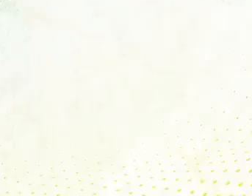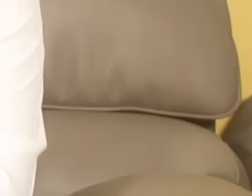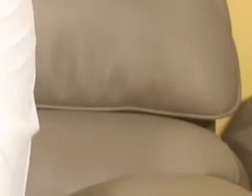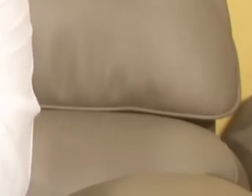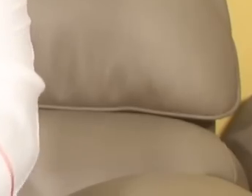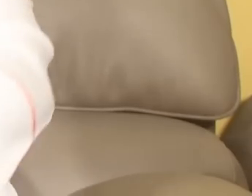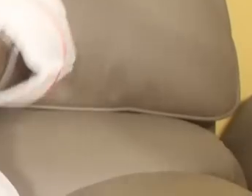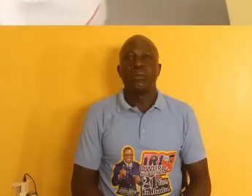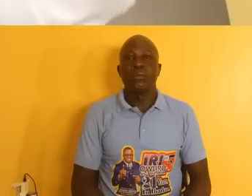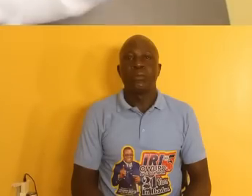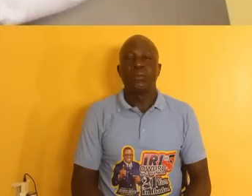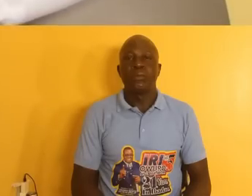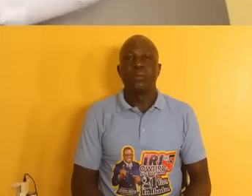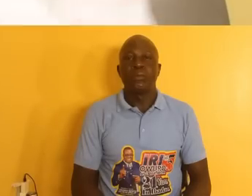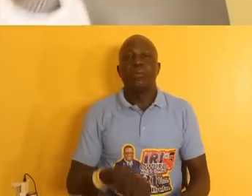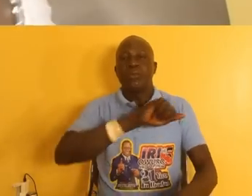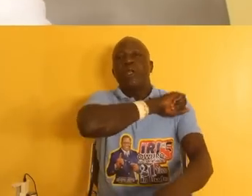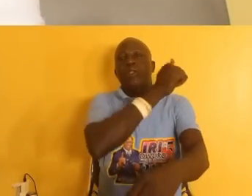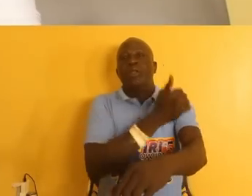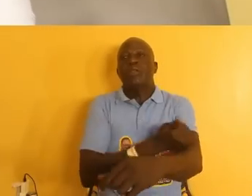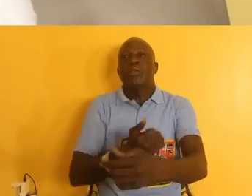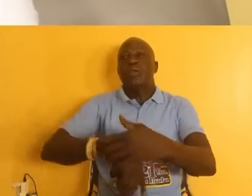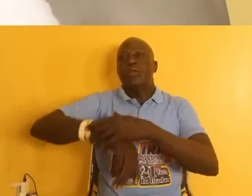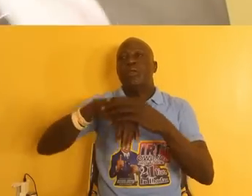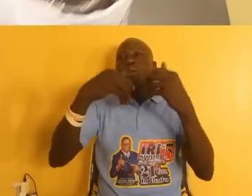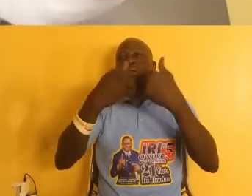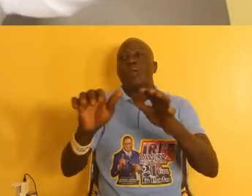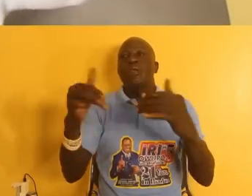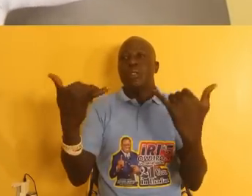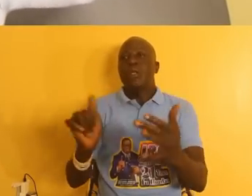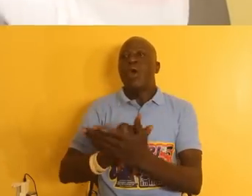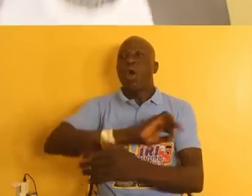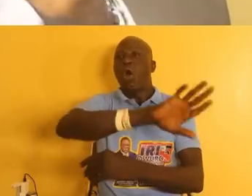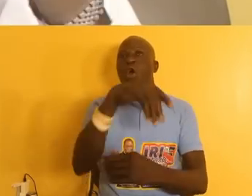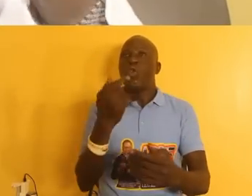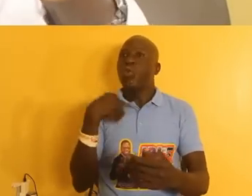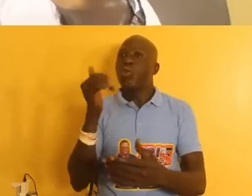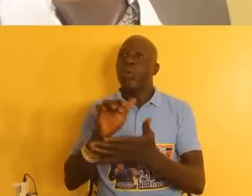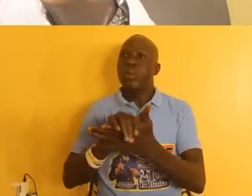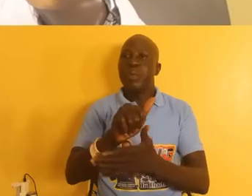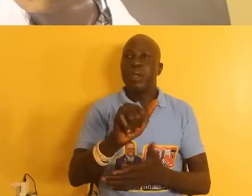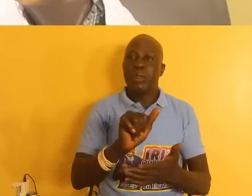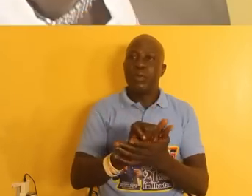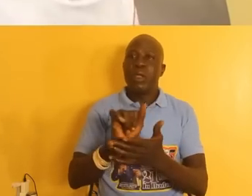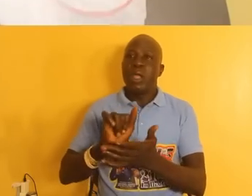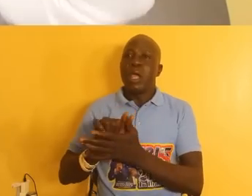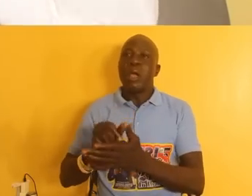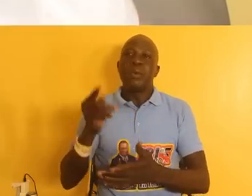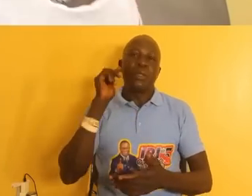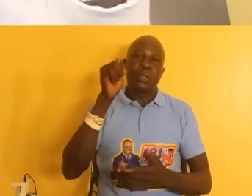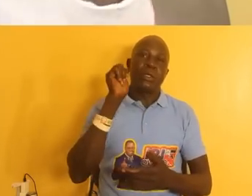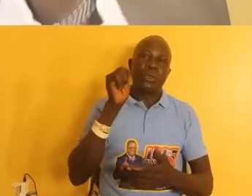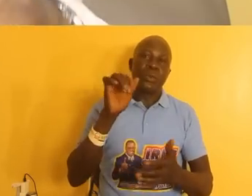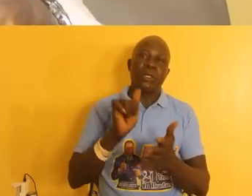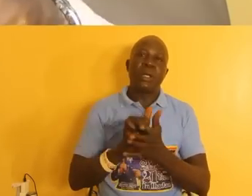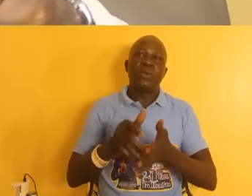ó pé ìdílé mi. Àṣẹ jáde báyìí. Authority release now. Gbogbo èyí tẹ gbàgbọ́. All the people that believe. Àní testimony tí